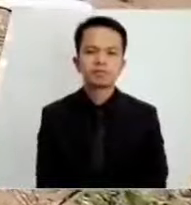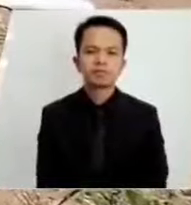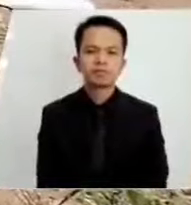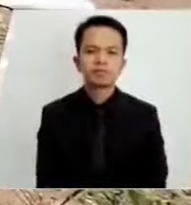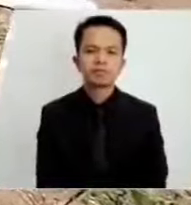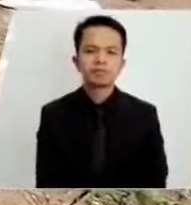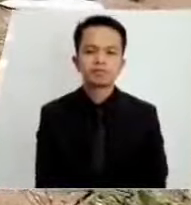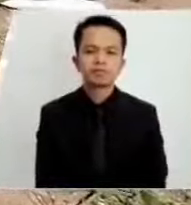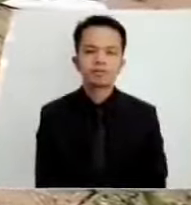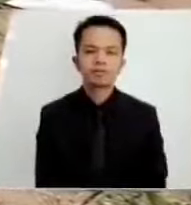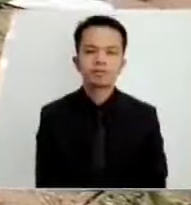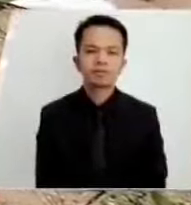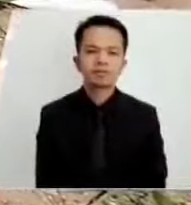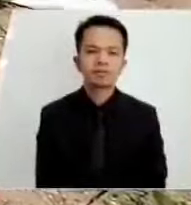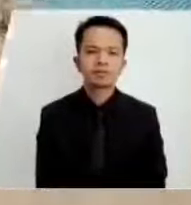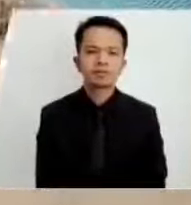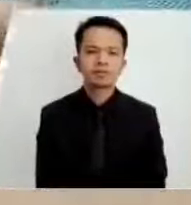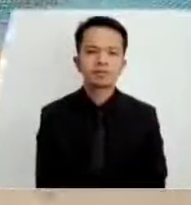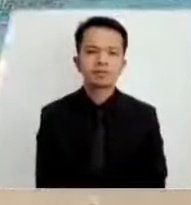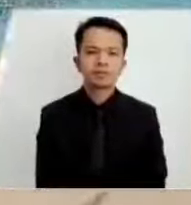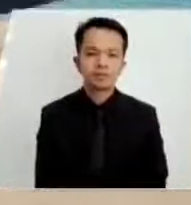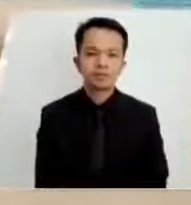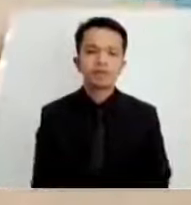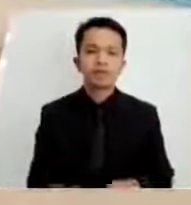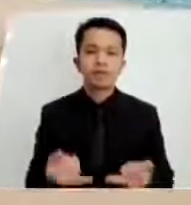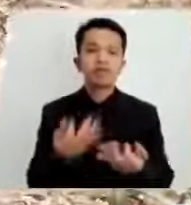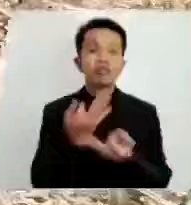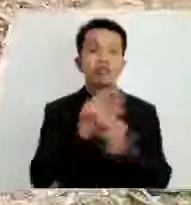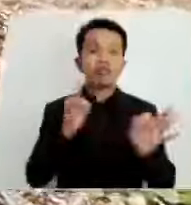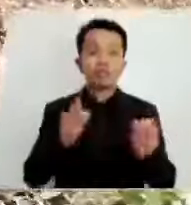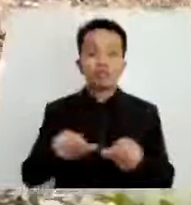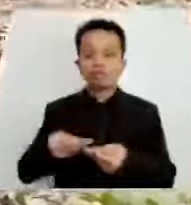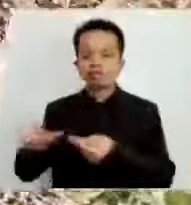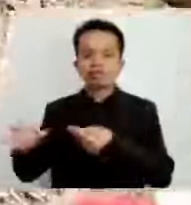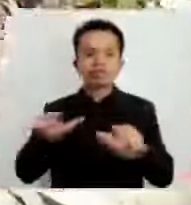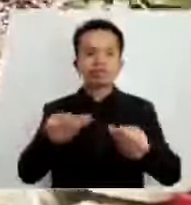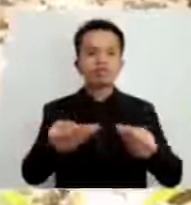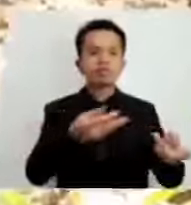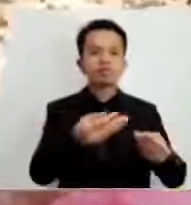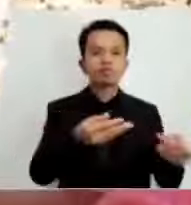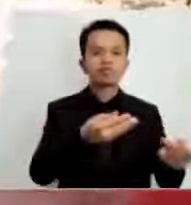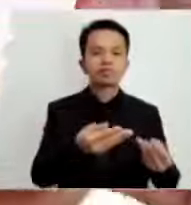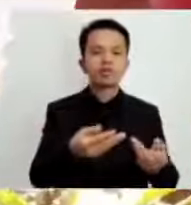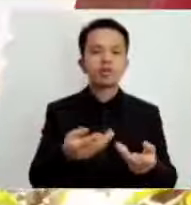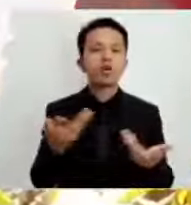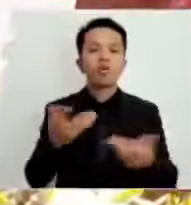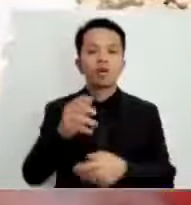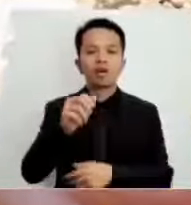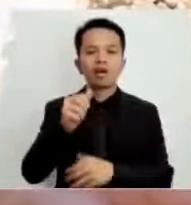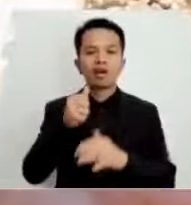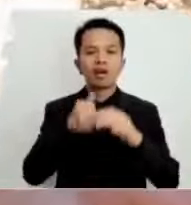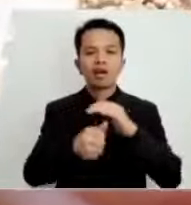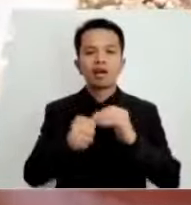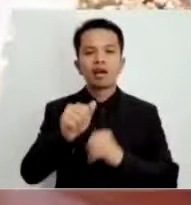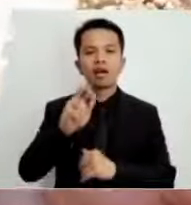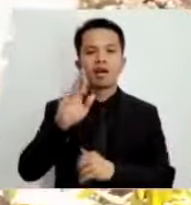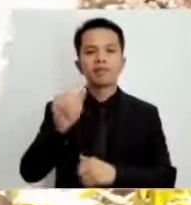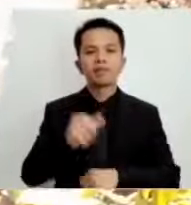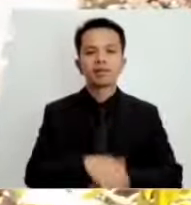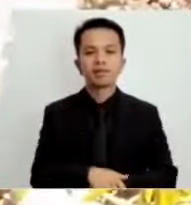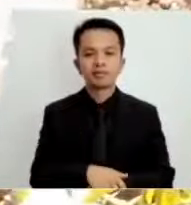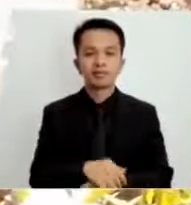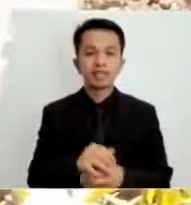s libreng pinamimigay ang pakwan sa ilang barangay sa banget Abra mangay